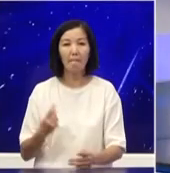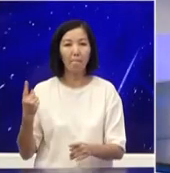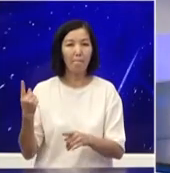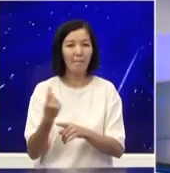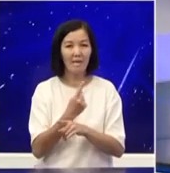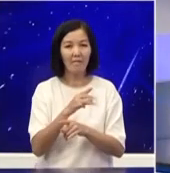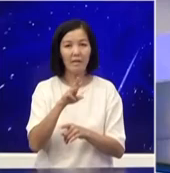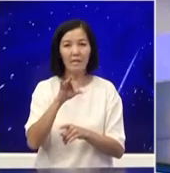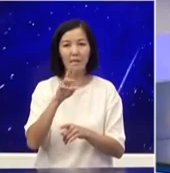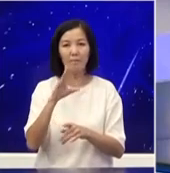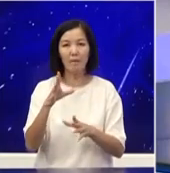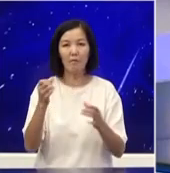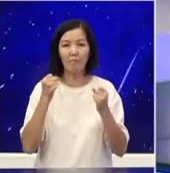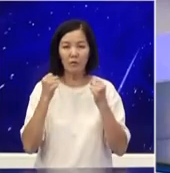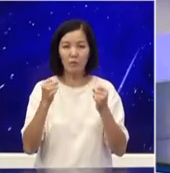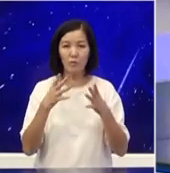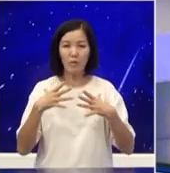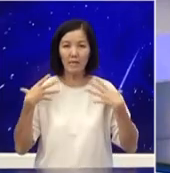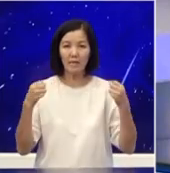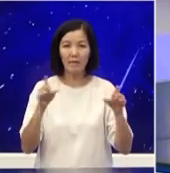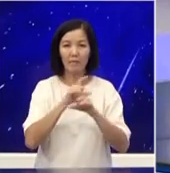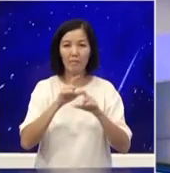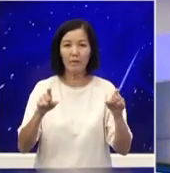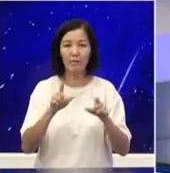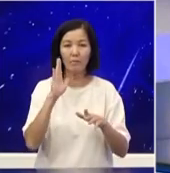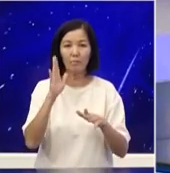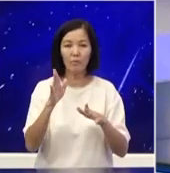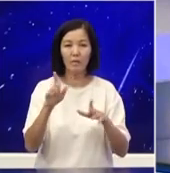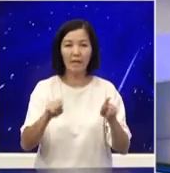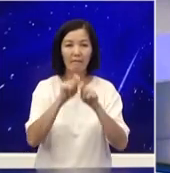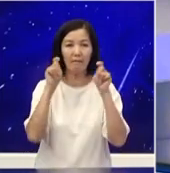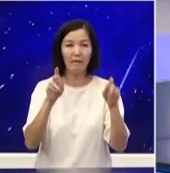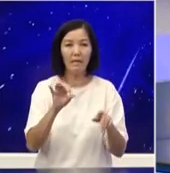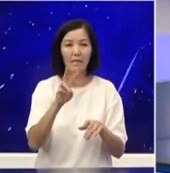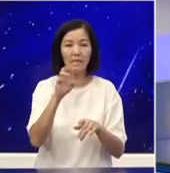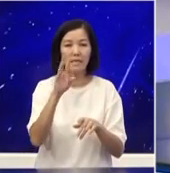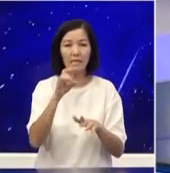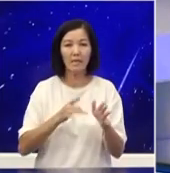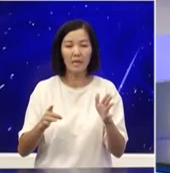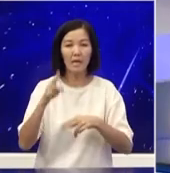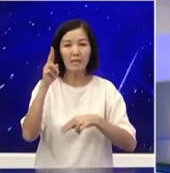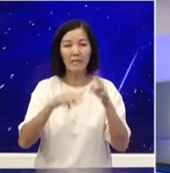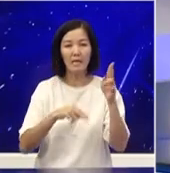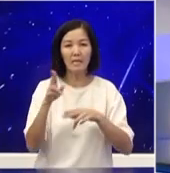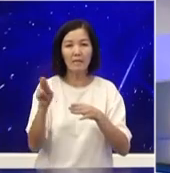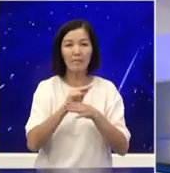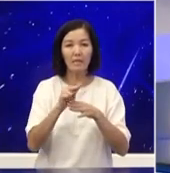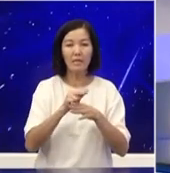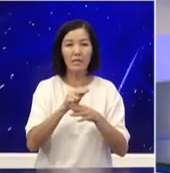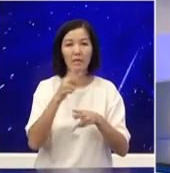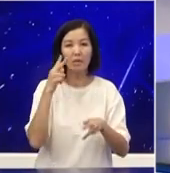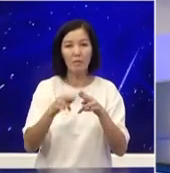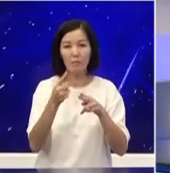Первый типовой физкультурно-оздоровительный комплекс появится в Искельдинском районе. Строительно-монтажные работы уже подходят к концу. Так,